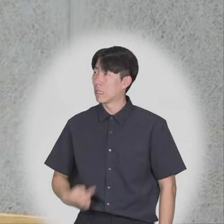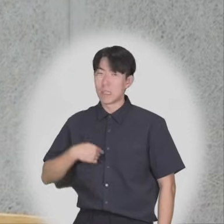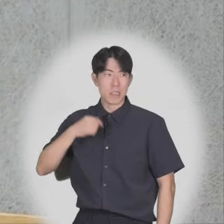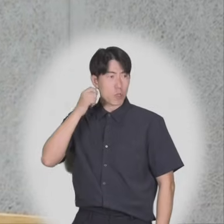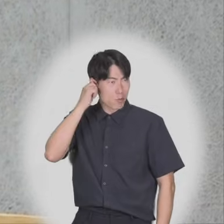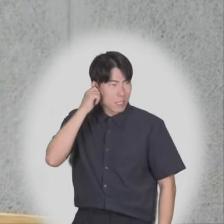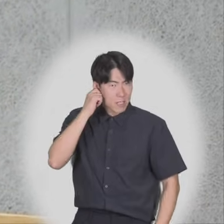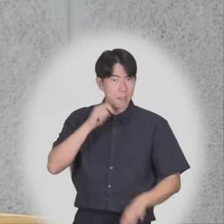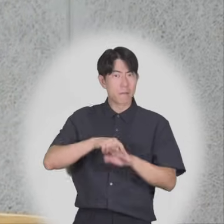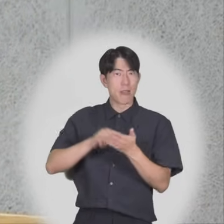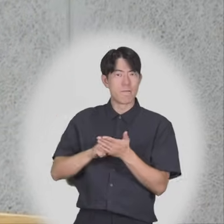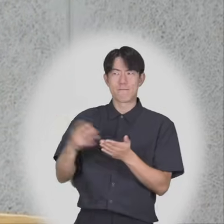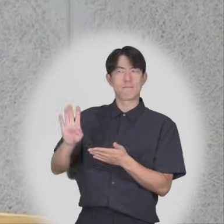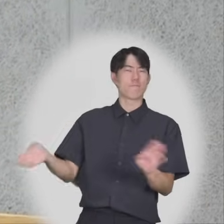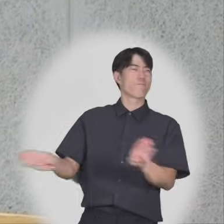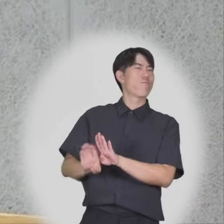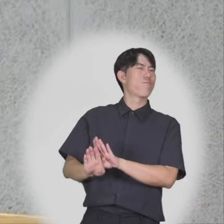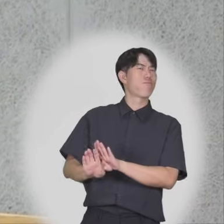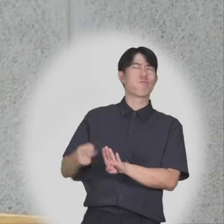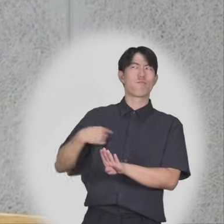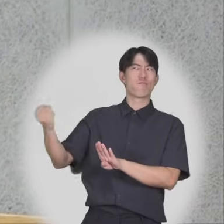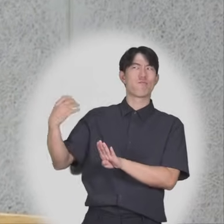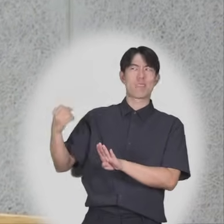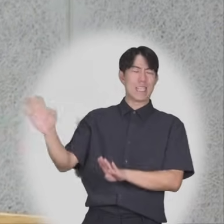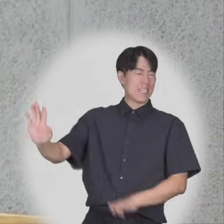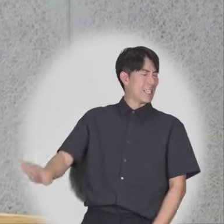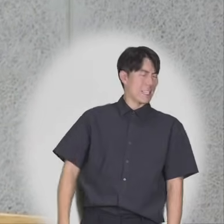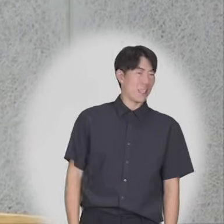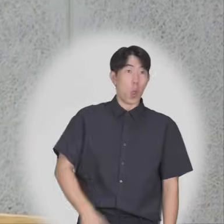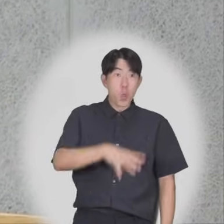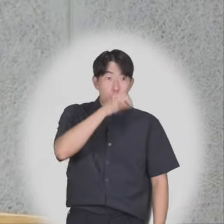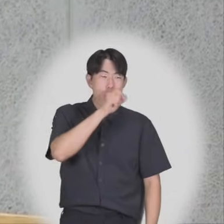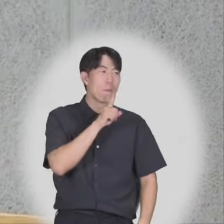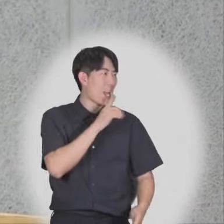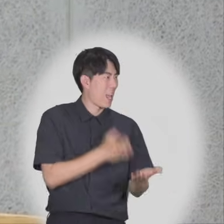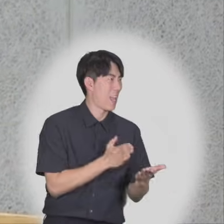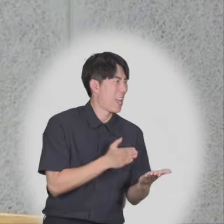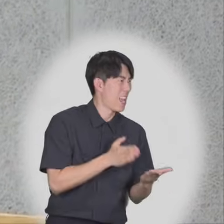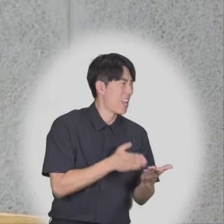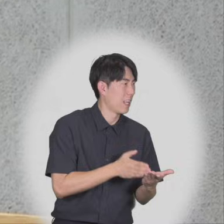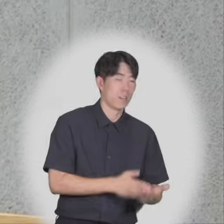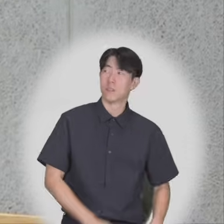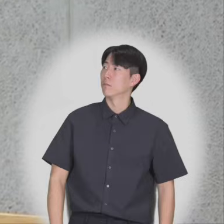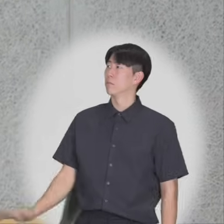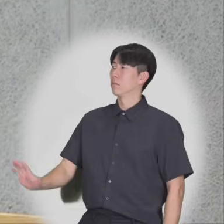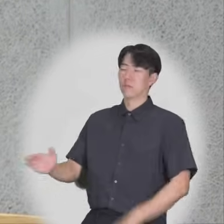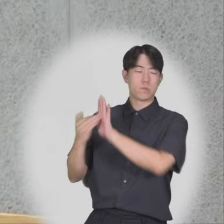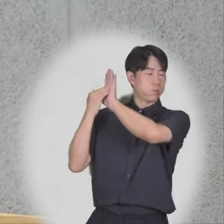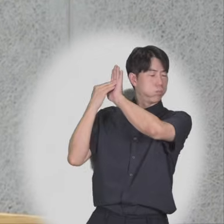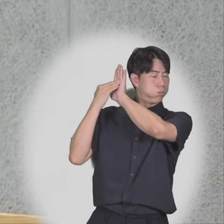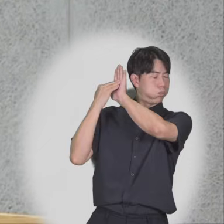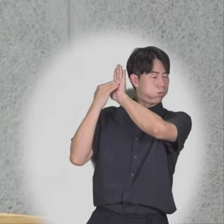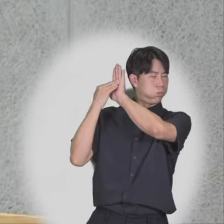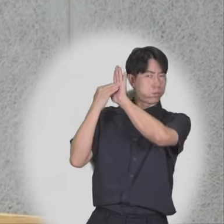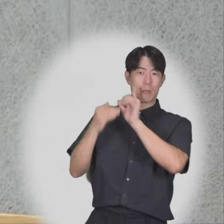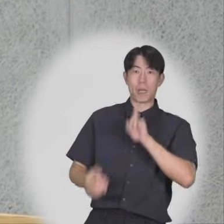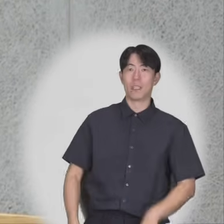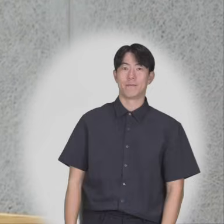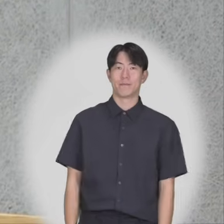쇠철장처럼 닫혀져서 천하 없는 소리를 해도 들을 수가 없는 겁니다. 이런